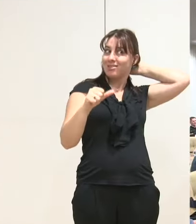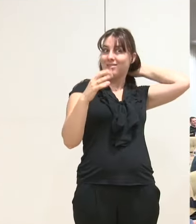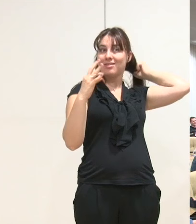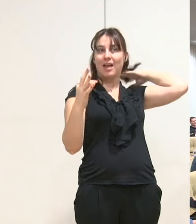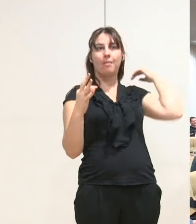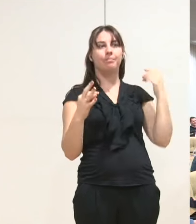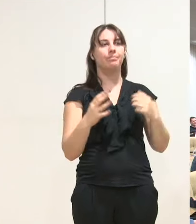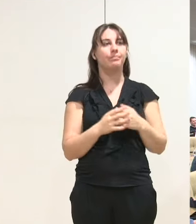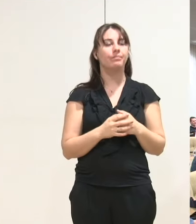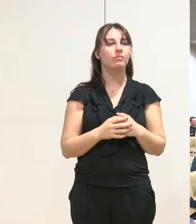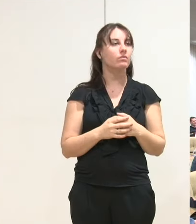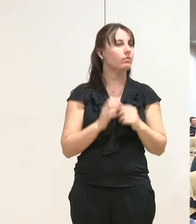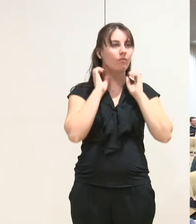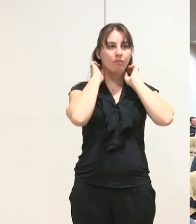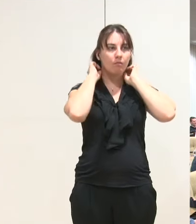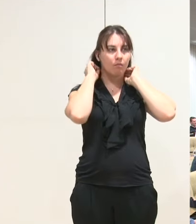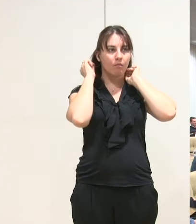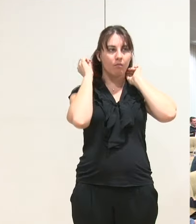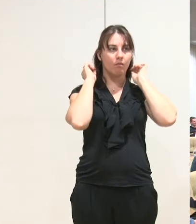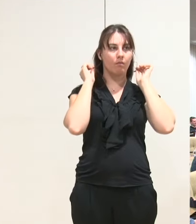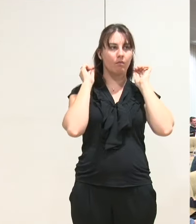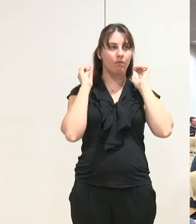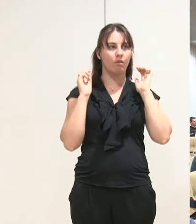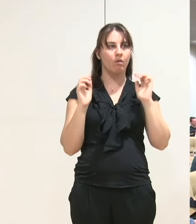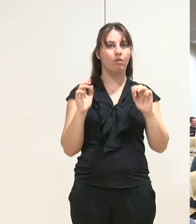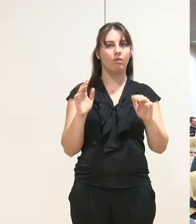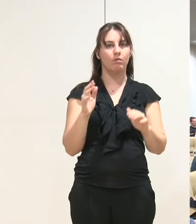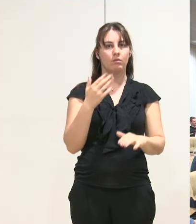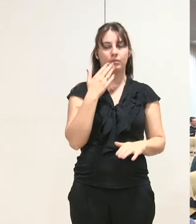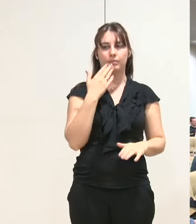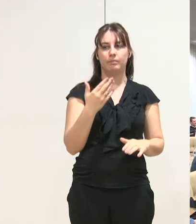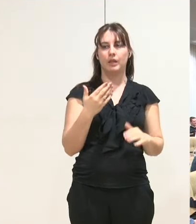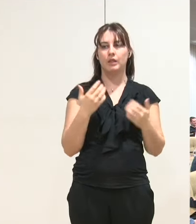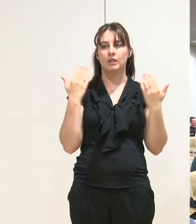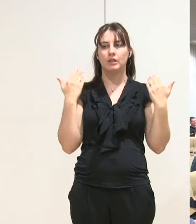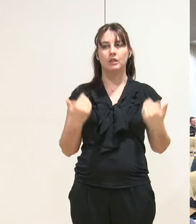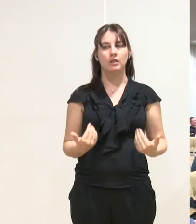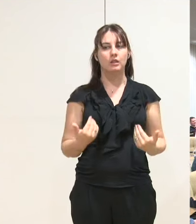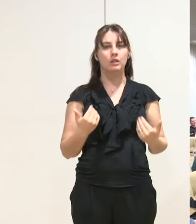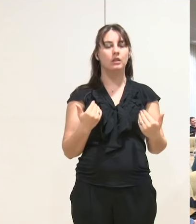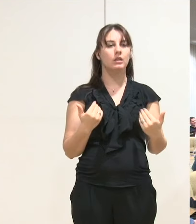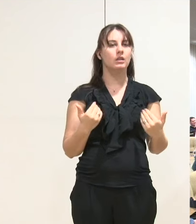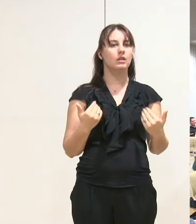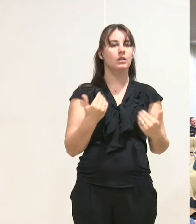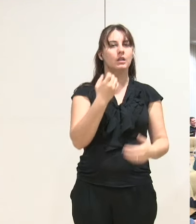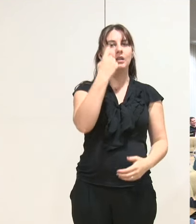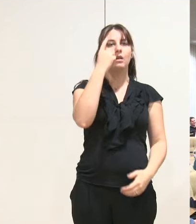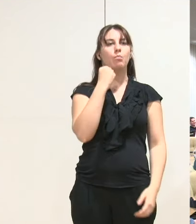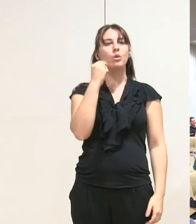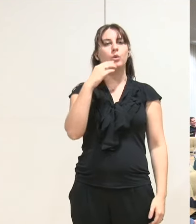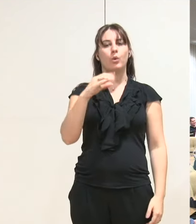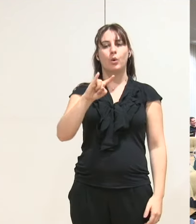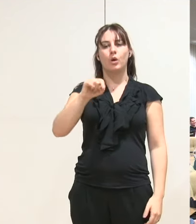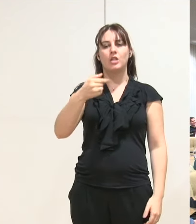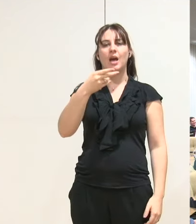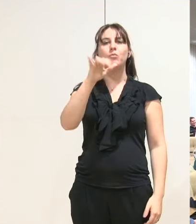Jaca ah je me suis trompé de c'est bon oui merci je je vais répondre à la question de Monsieur chamussi